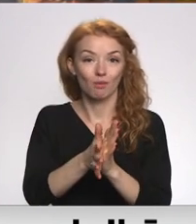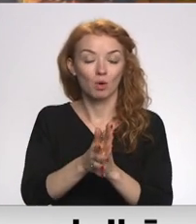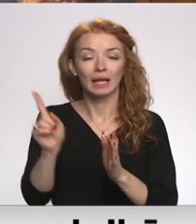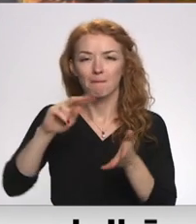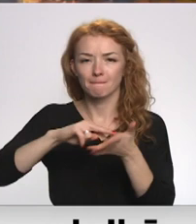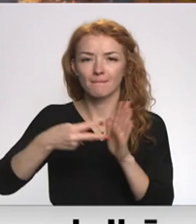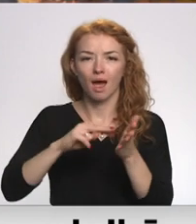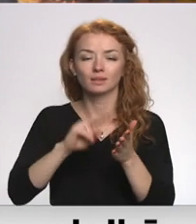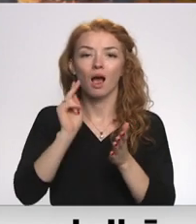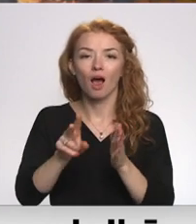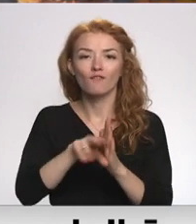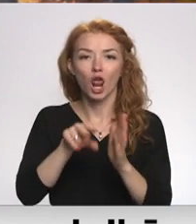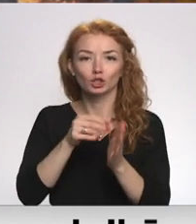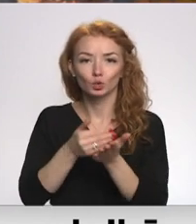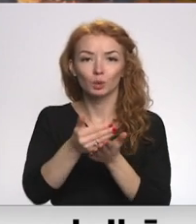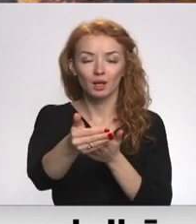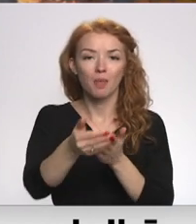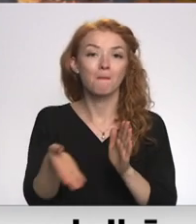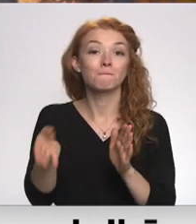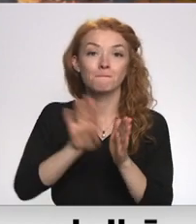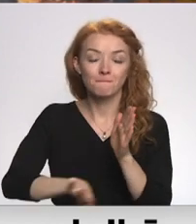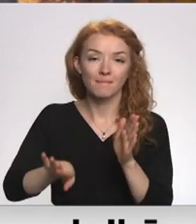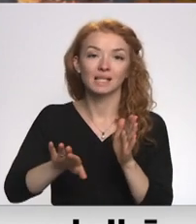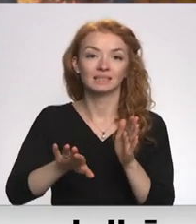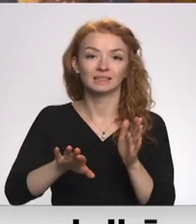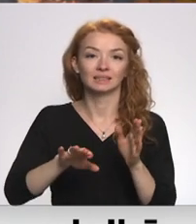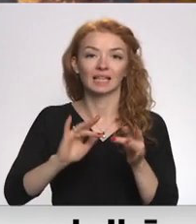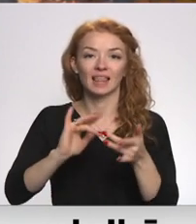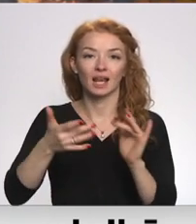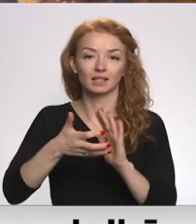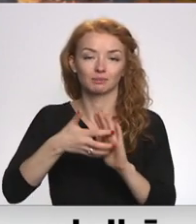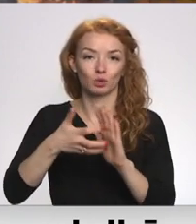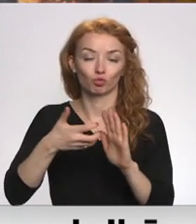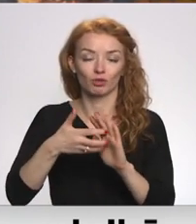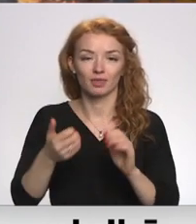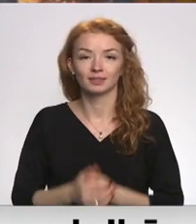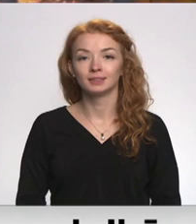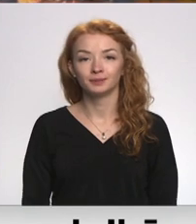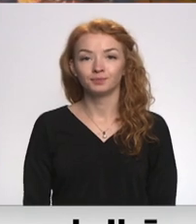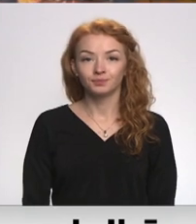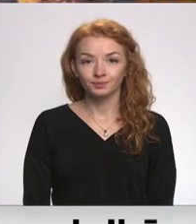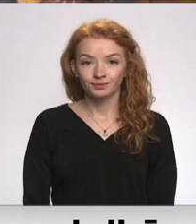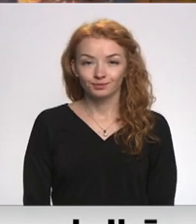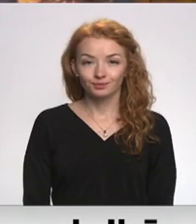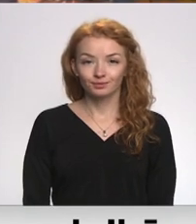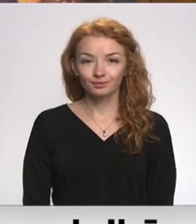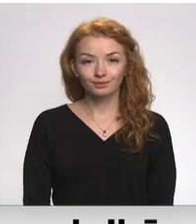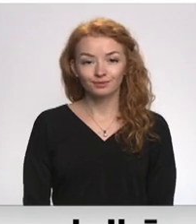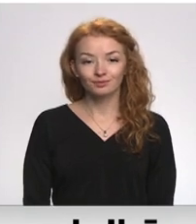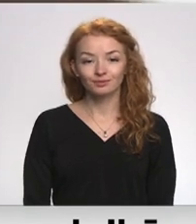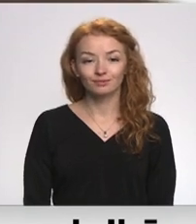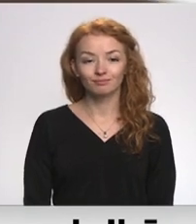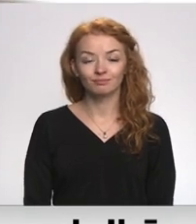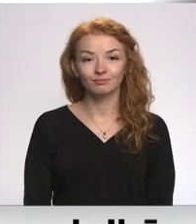plāns, kā vēlēšanas turpināt arī bez šīs sistēmas izmantošanas. Plašāk stāsta Dāvids Frēdenfelds.